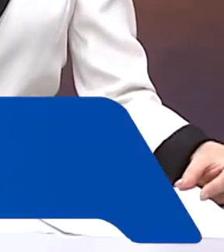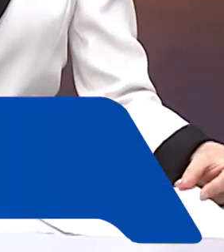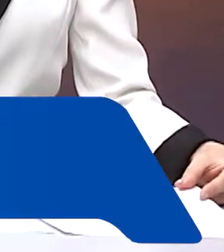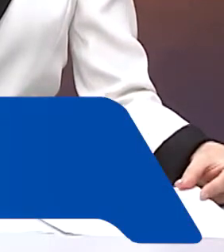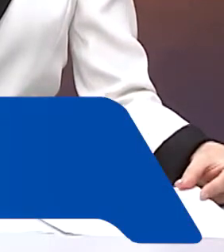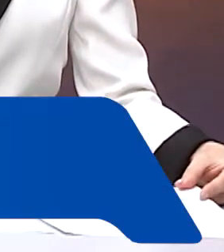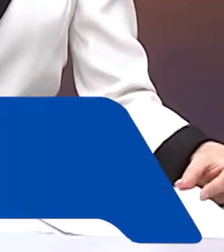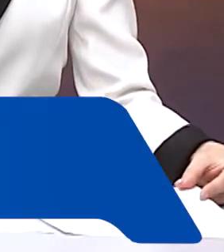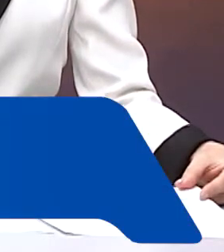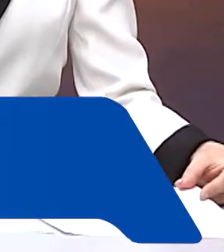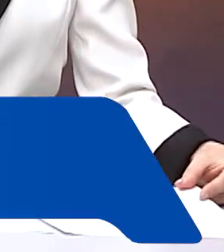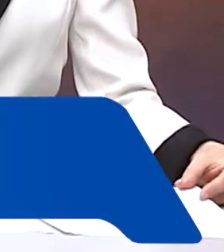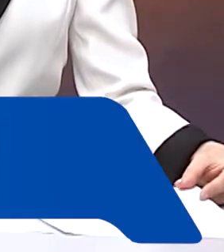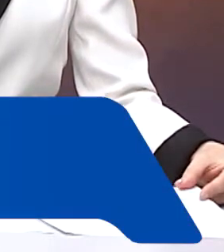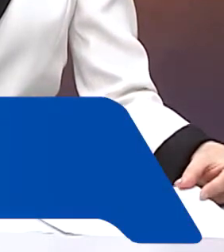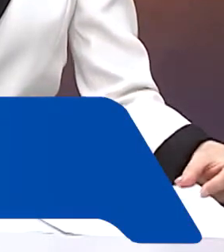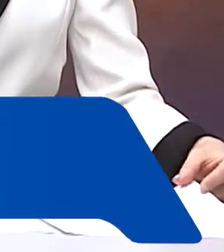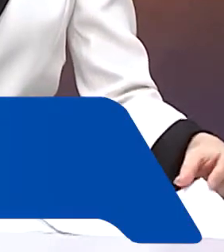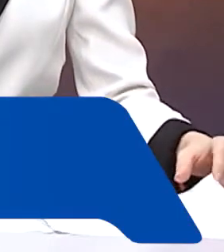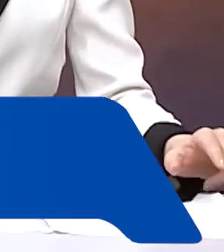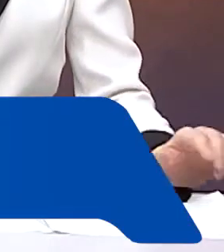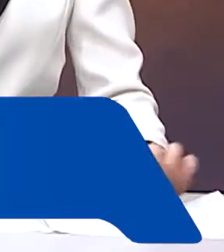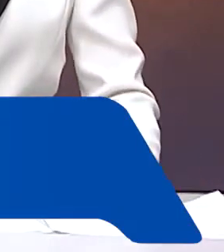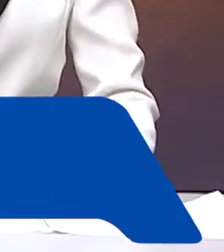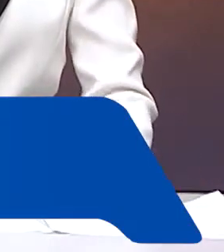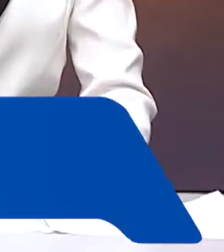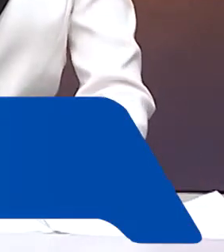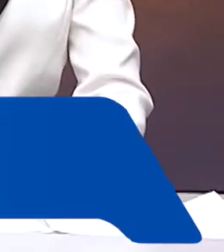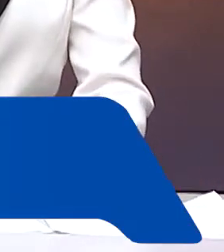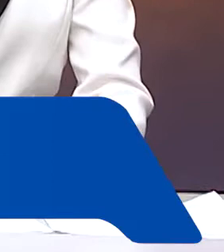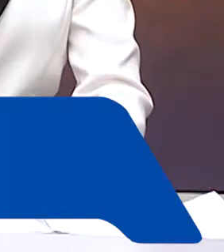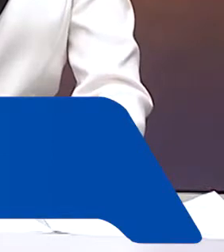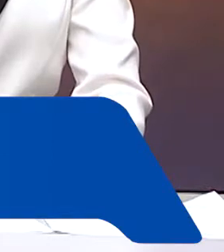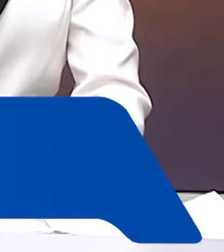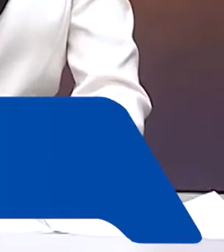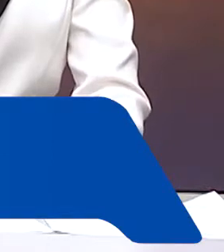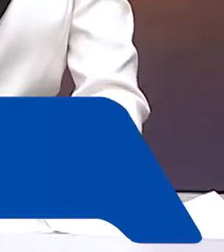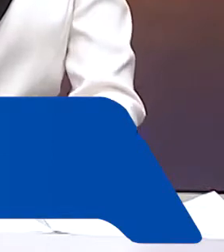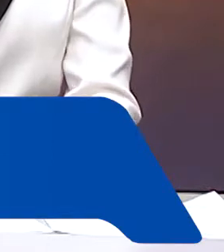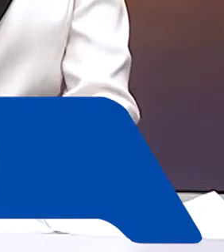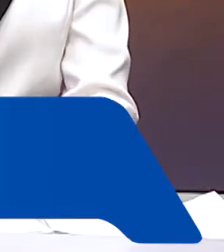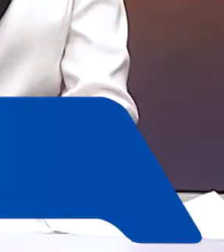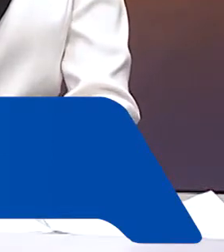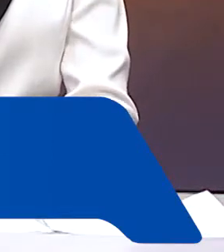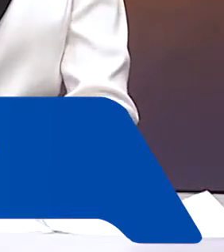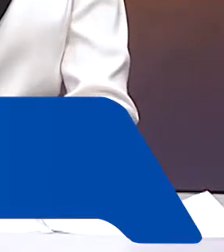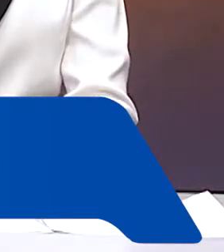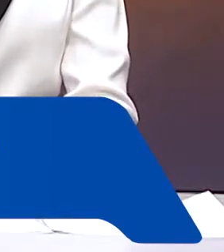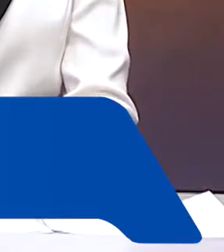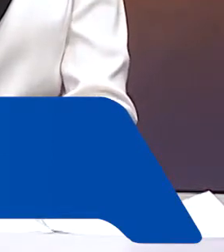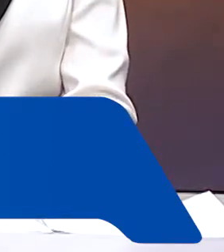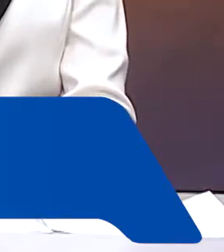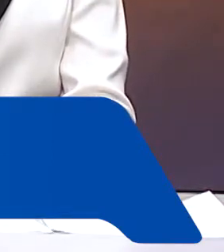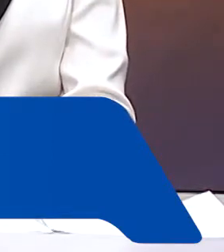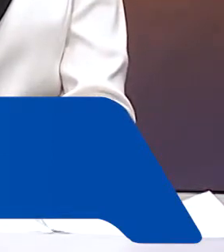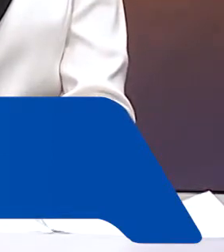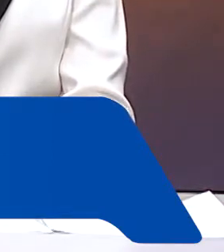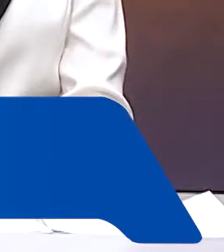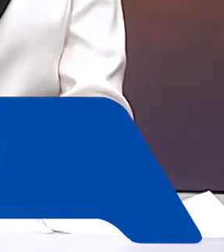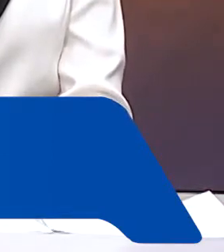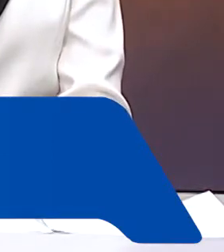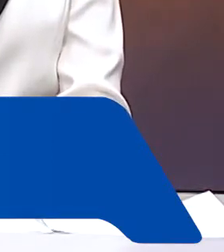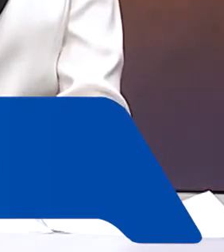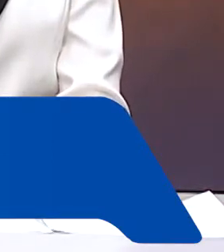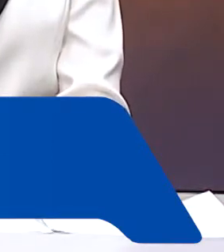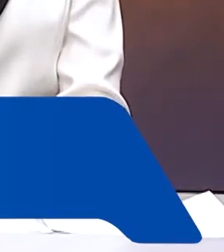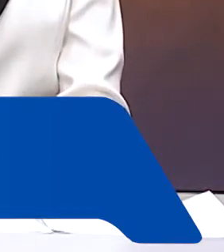중앙선거관리위원회는 선거제도 발전과 우호증진을 위하여 세계 각국과 다양한 교류를 실시하고 있습니다. 지난 12월